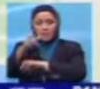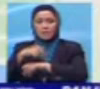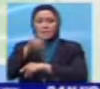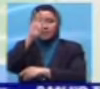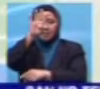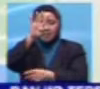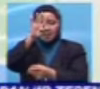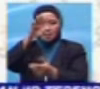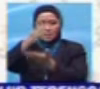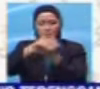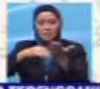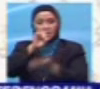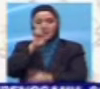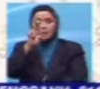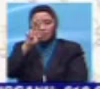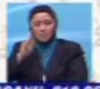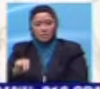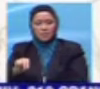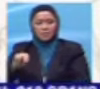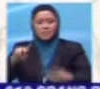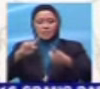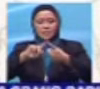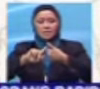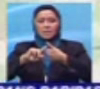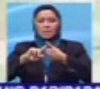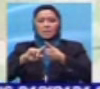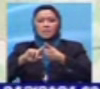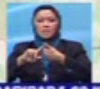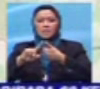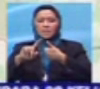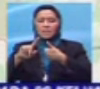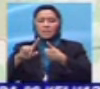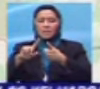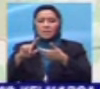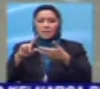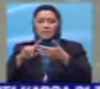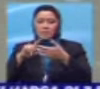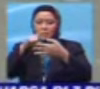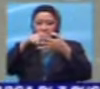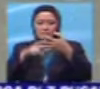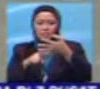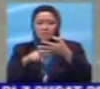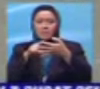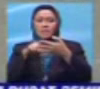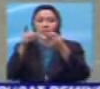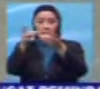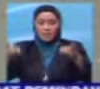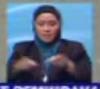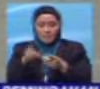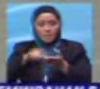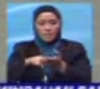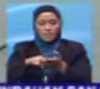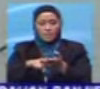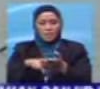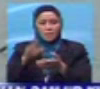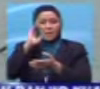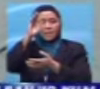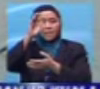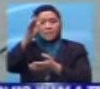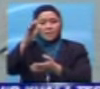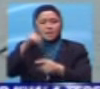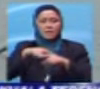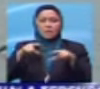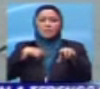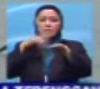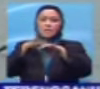iaitu Rungkup, Hutan Melintang, Kampung Gajah dan Cangkak Jong. Daerah ini juga bakal dikenali sebagai bandar